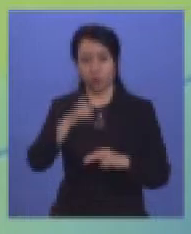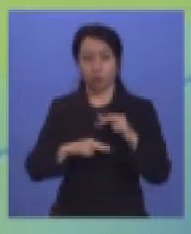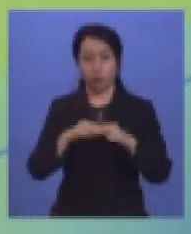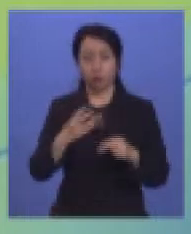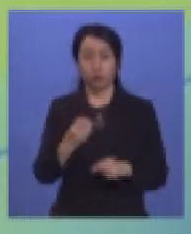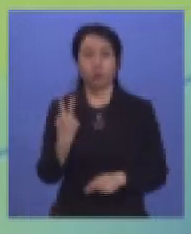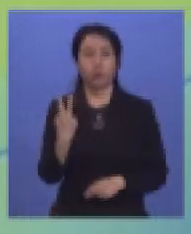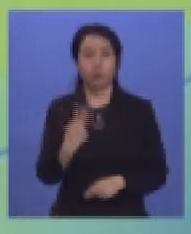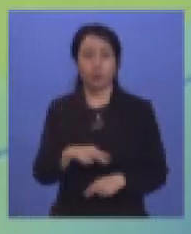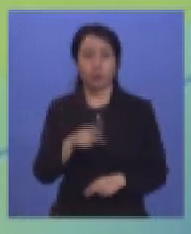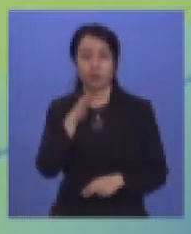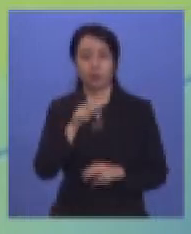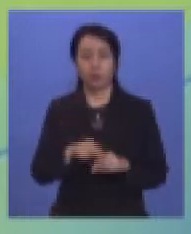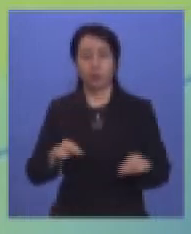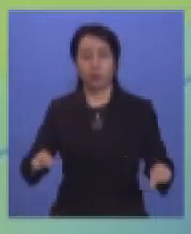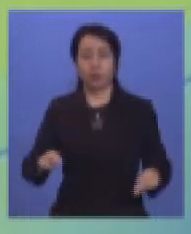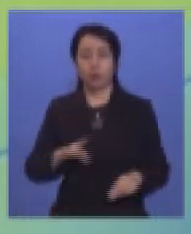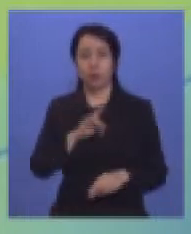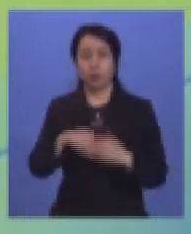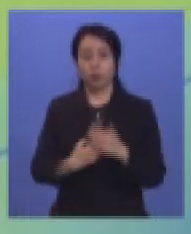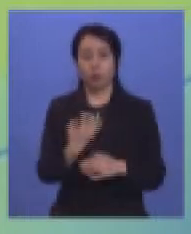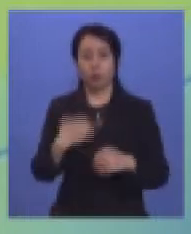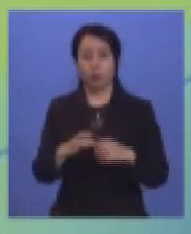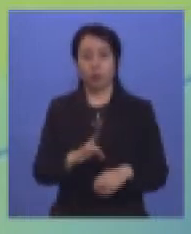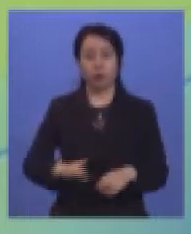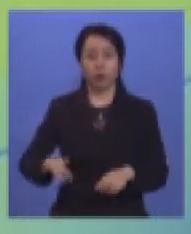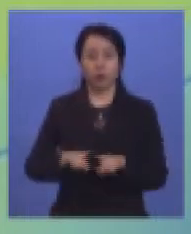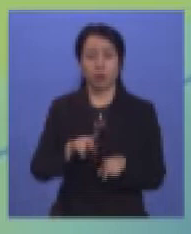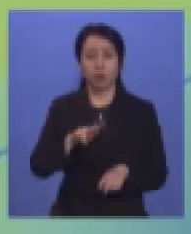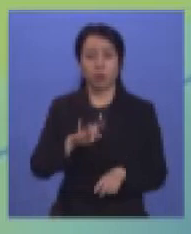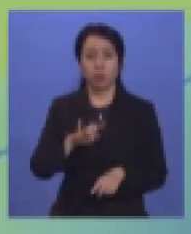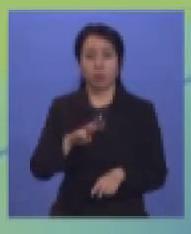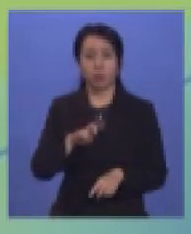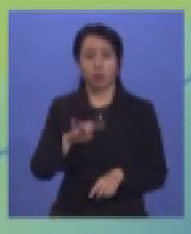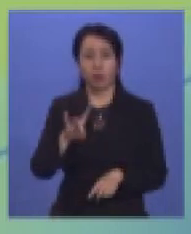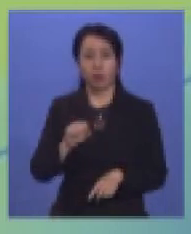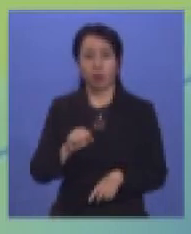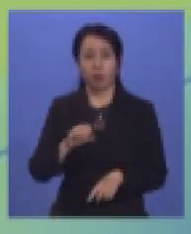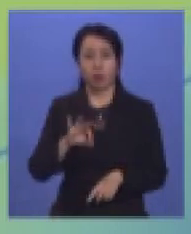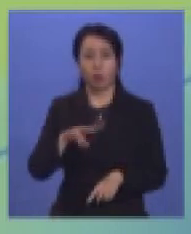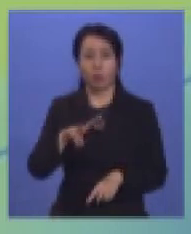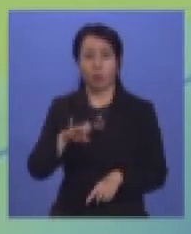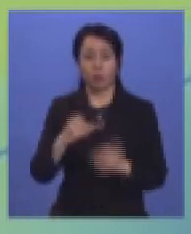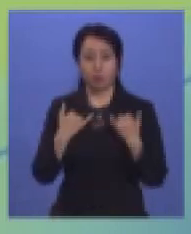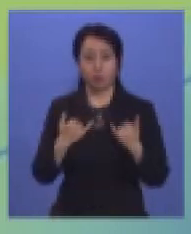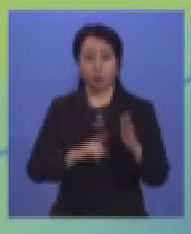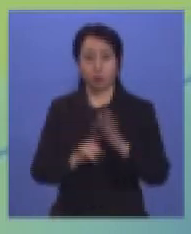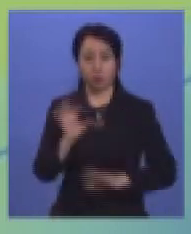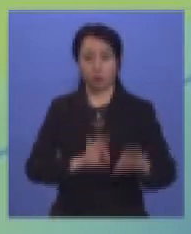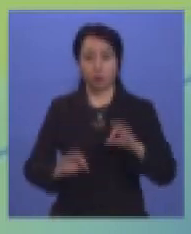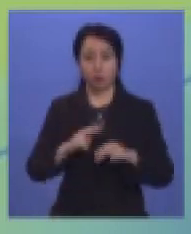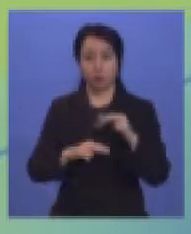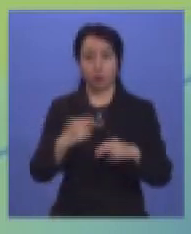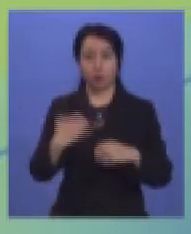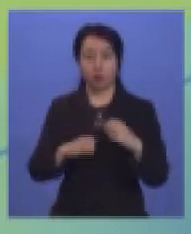еще двадцать за это время в петропавловске появились новые микрорайоны такие как же соркин береке портала сегодня стартовал проект по